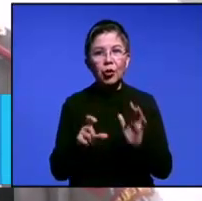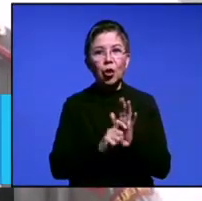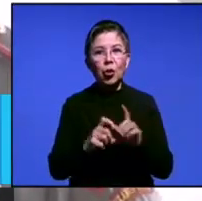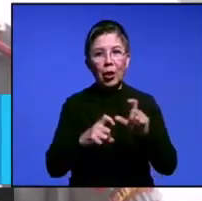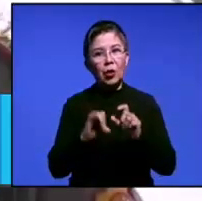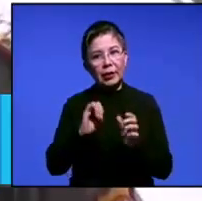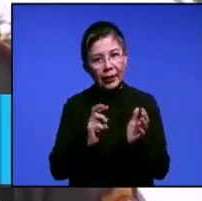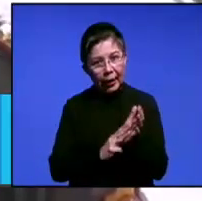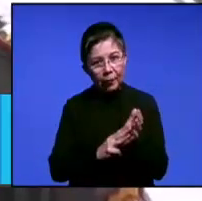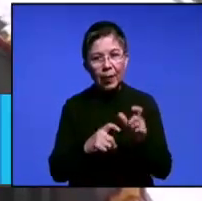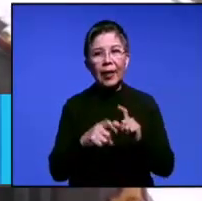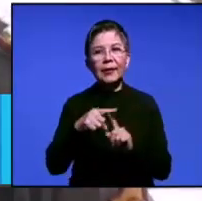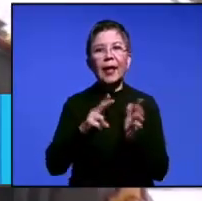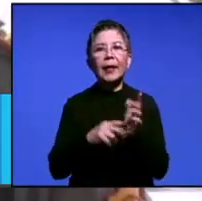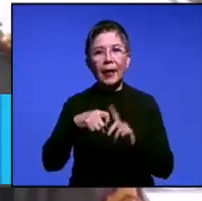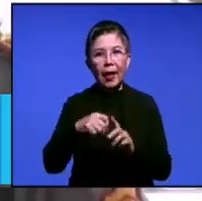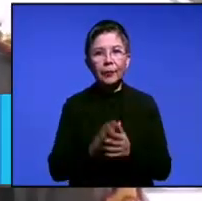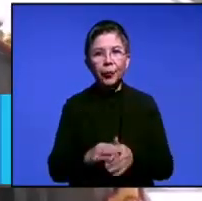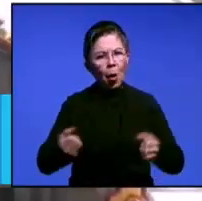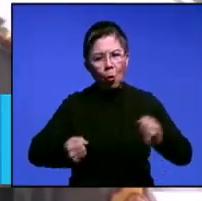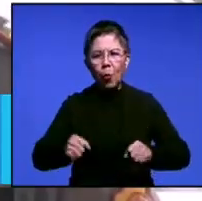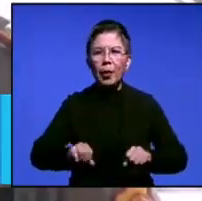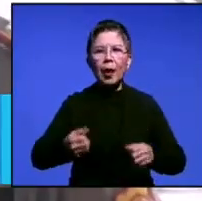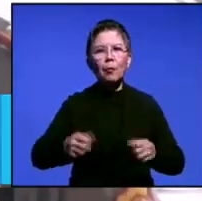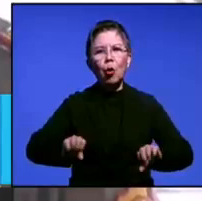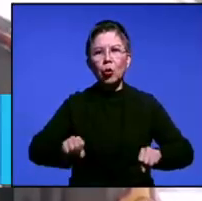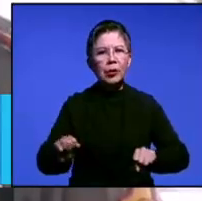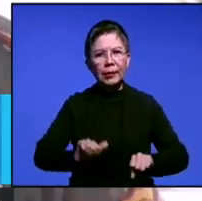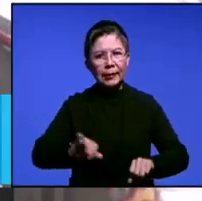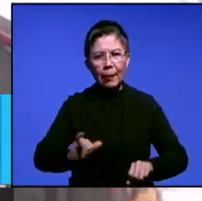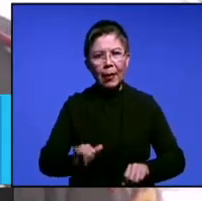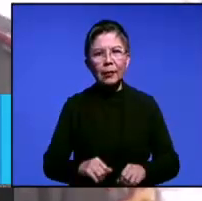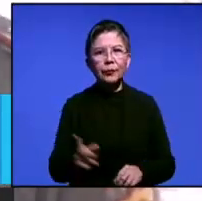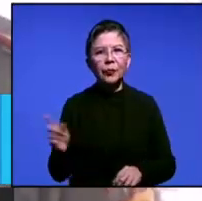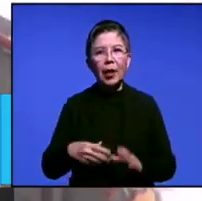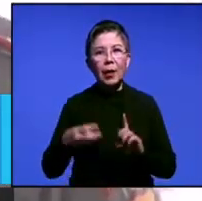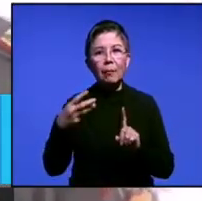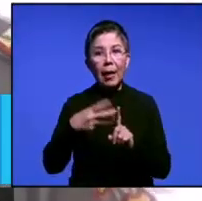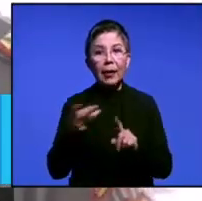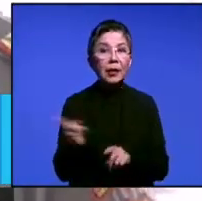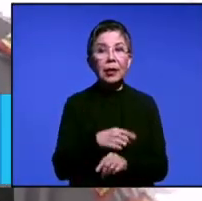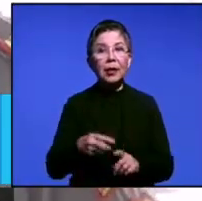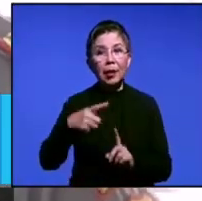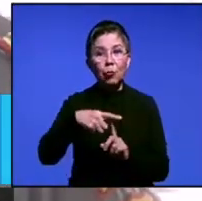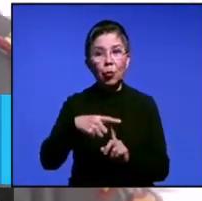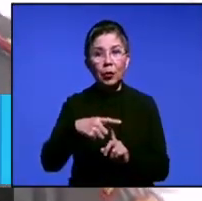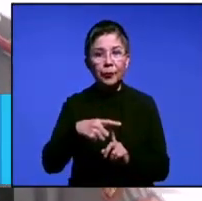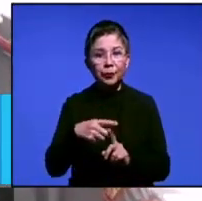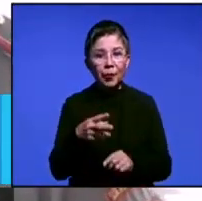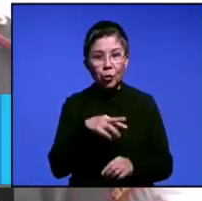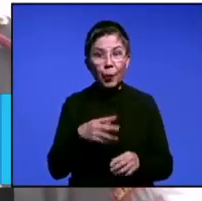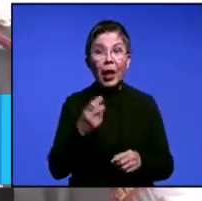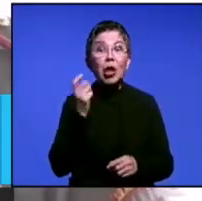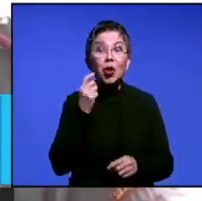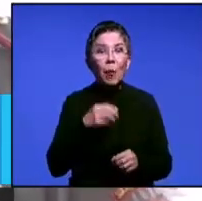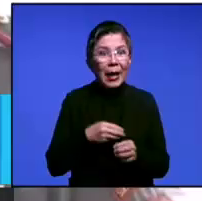SIM dan STNK. Mobil atau motor dari arah barat melaju ke timur, belum ada operasi sehingga